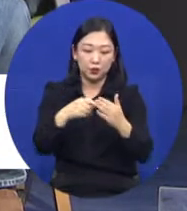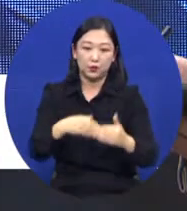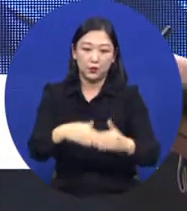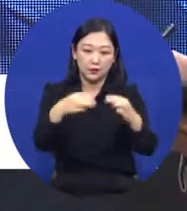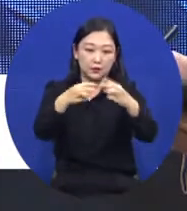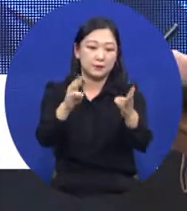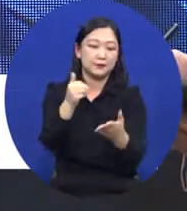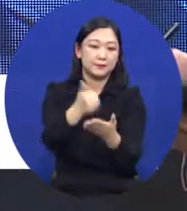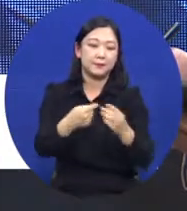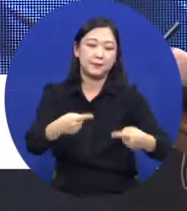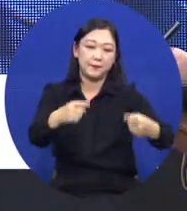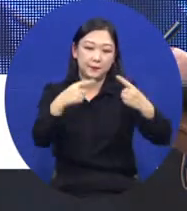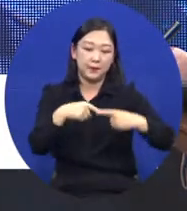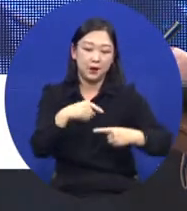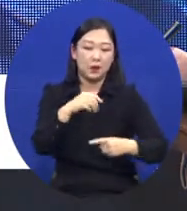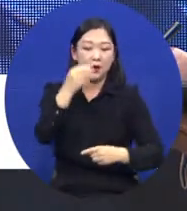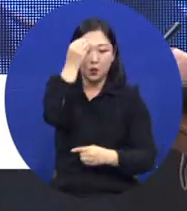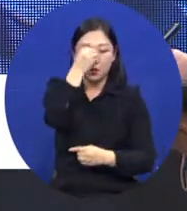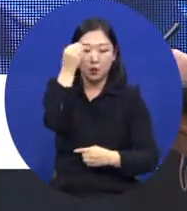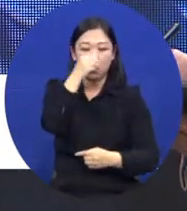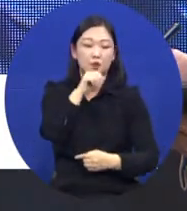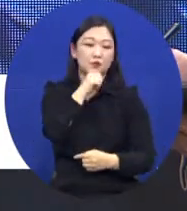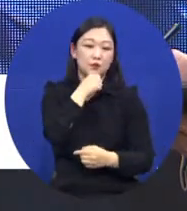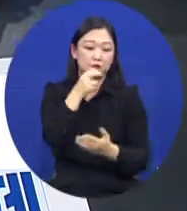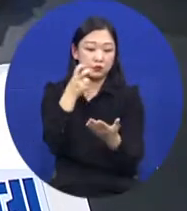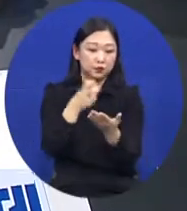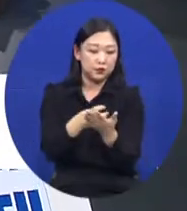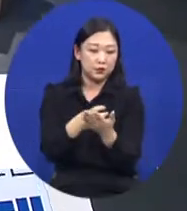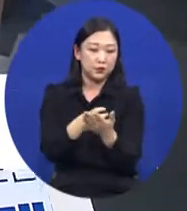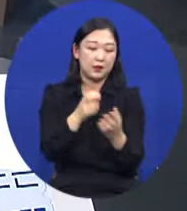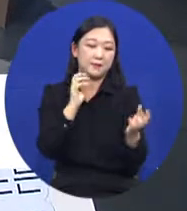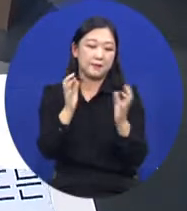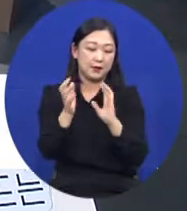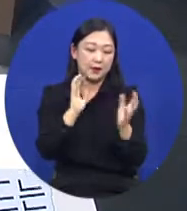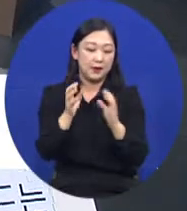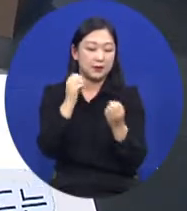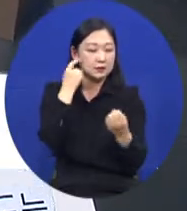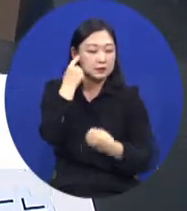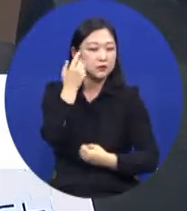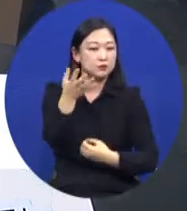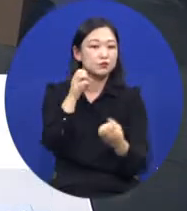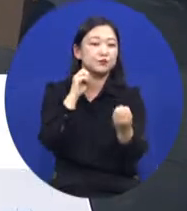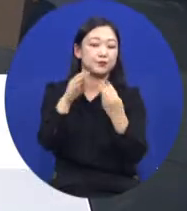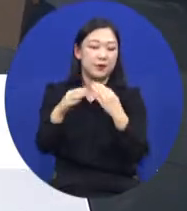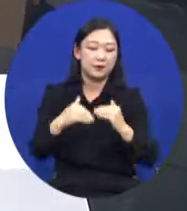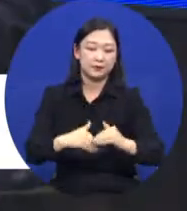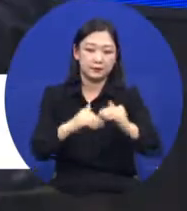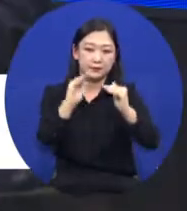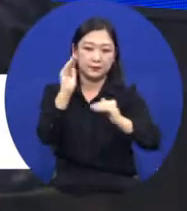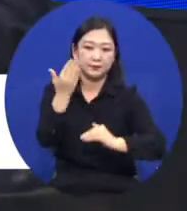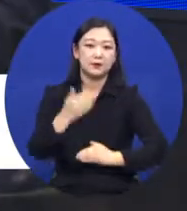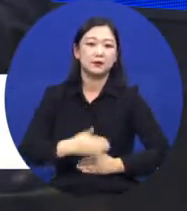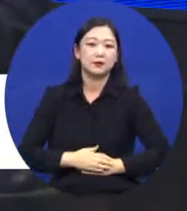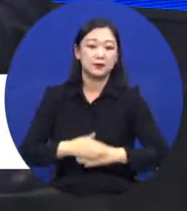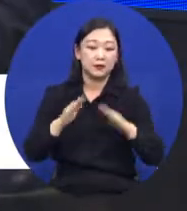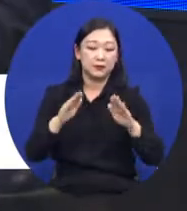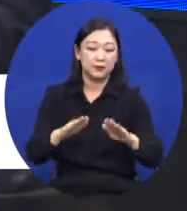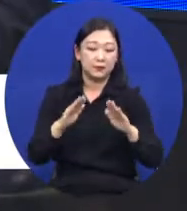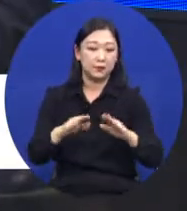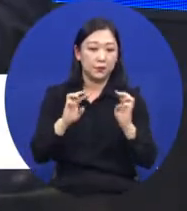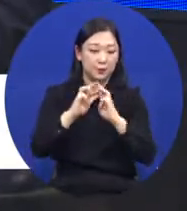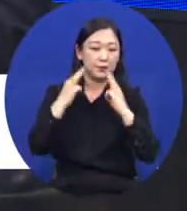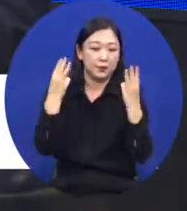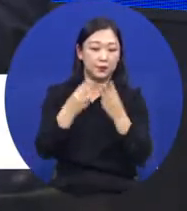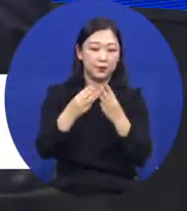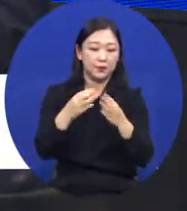참석해 고교 학점 제에 대해 이야기를 나누고 질문과답변 방식으로 진행됐습니다 이번 콘서트는 모래